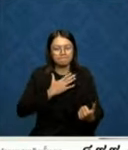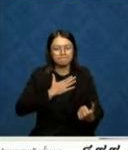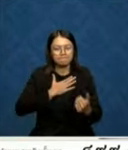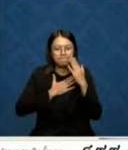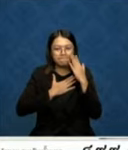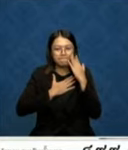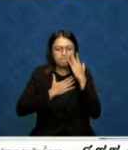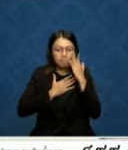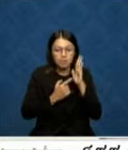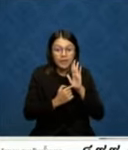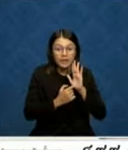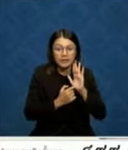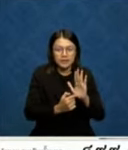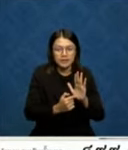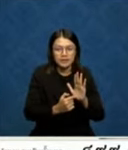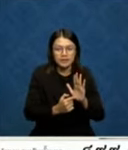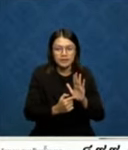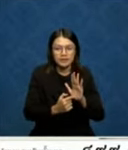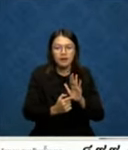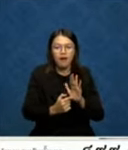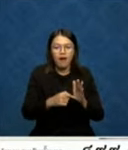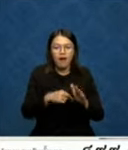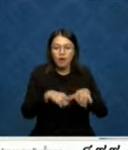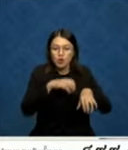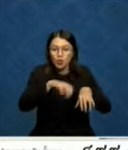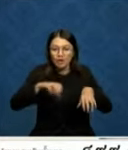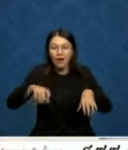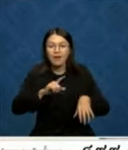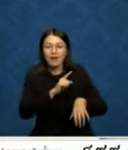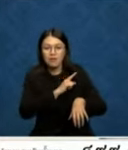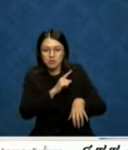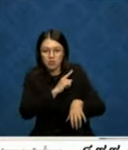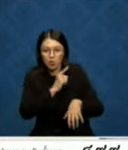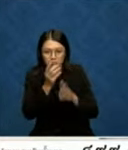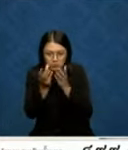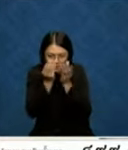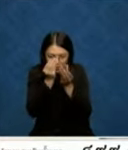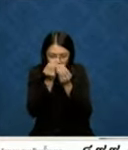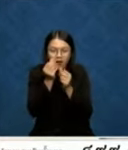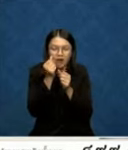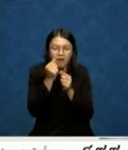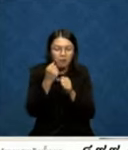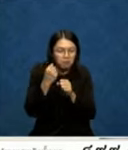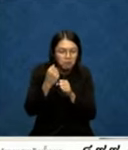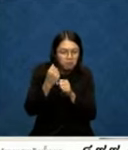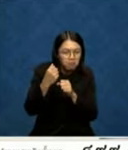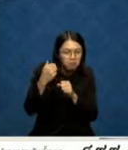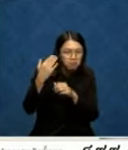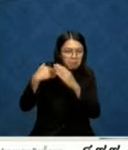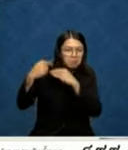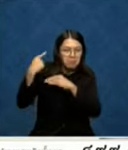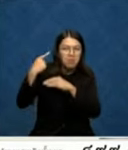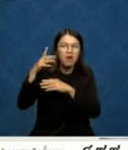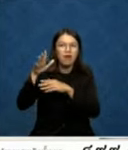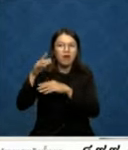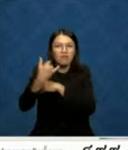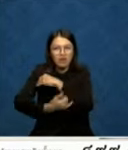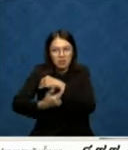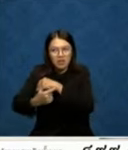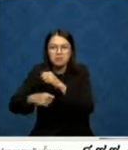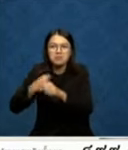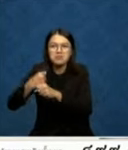นอให้ทางการที่เกี่ยวข้องศึกษาบทเรียนจากสิ่งที่เกิดขึ้นในต่างประเทศในช่วง